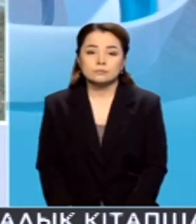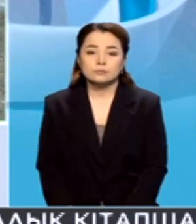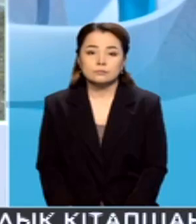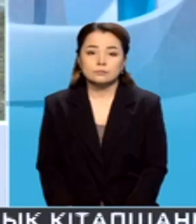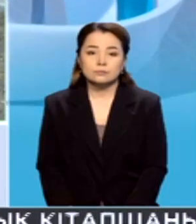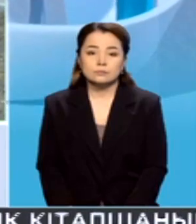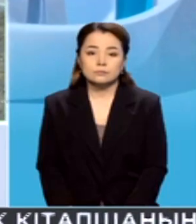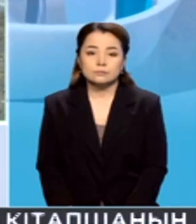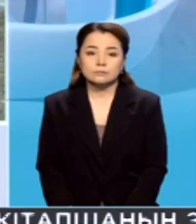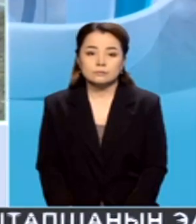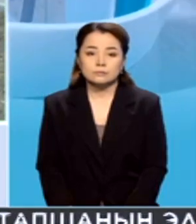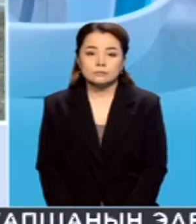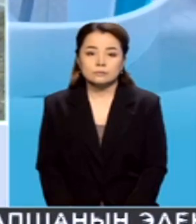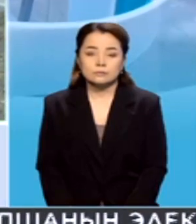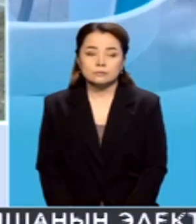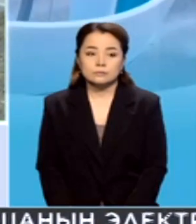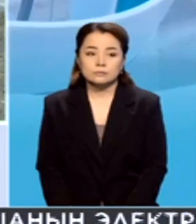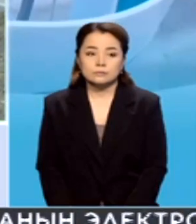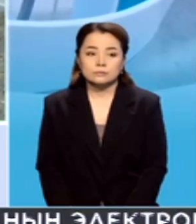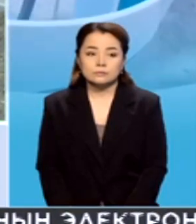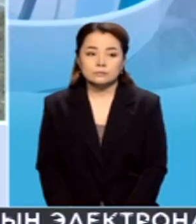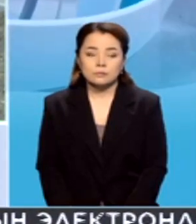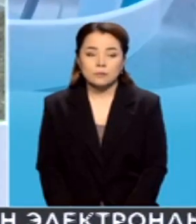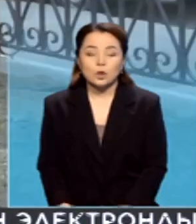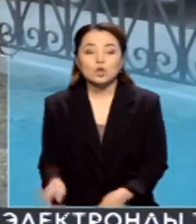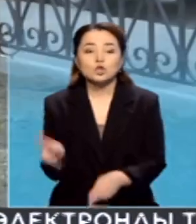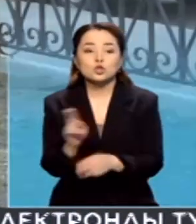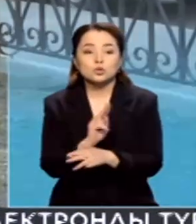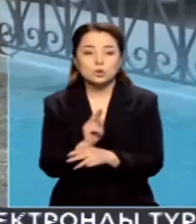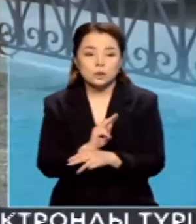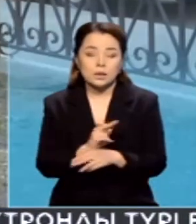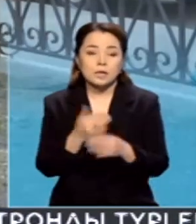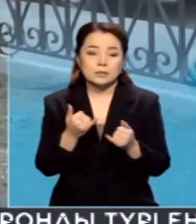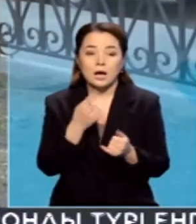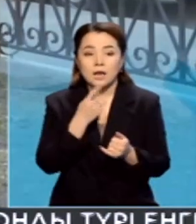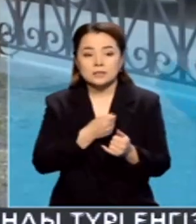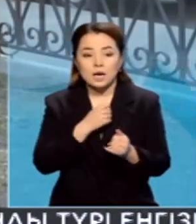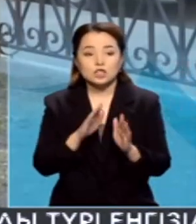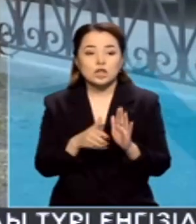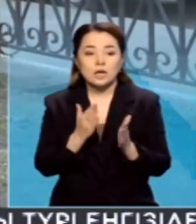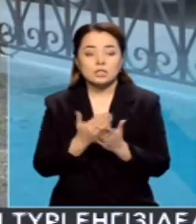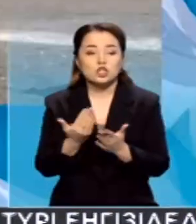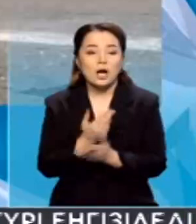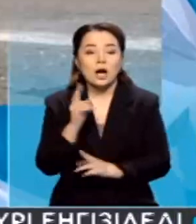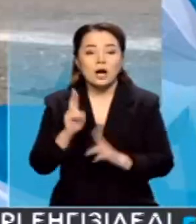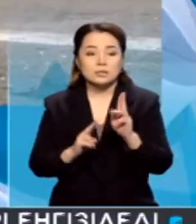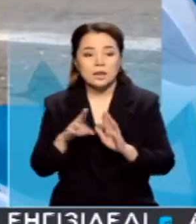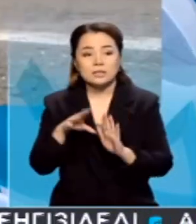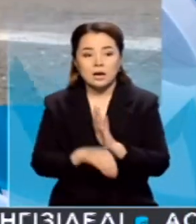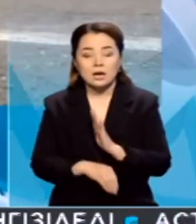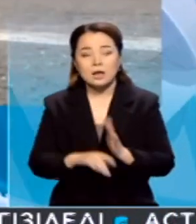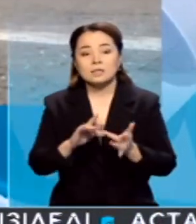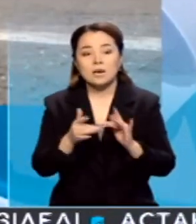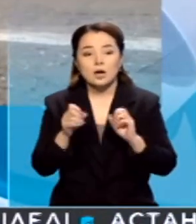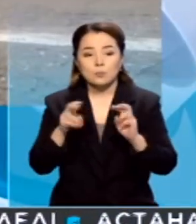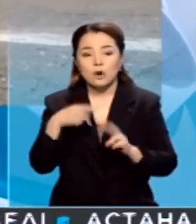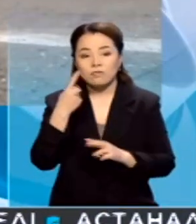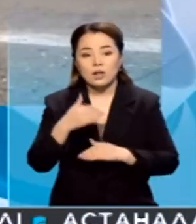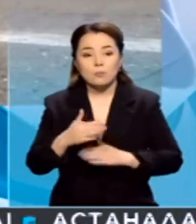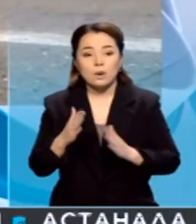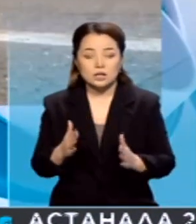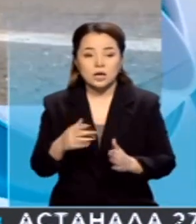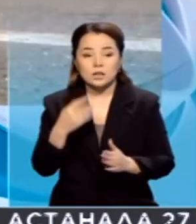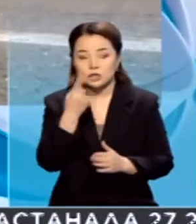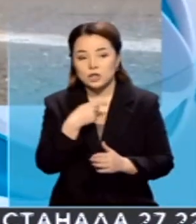Индира? Я Армангул түзетулерге сәйкес әскерге шақырудың жаңа әдісі енгізілді. Енді электронды форматта